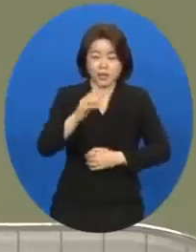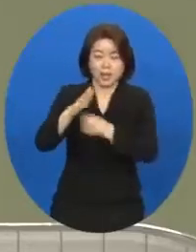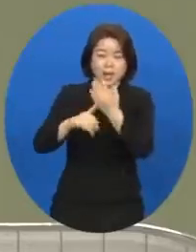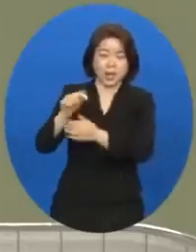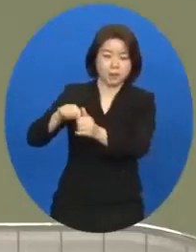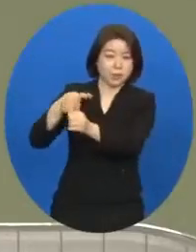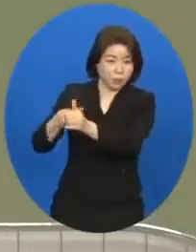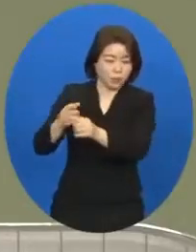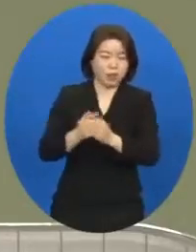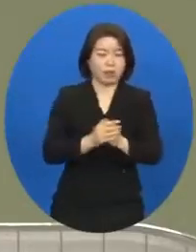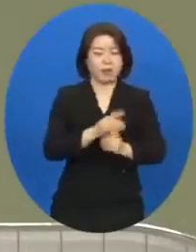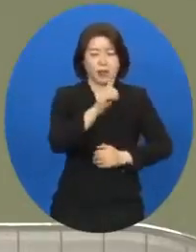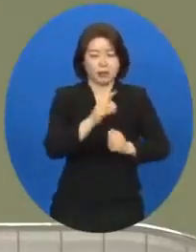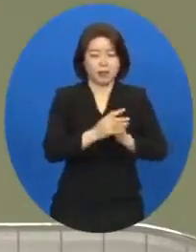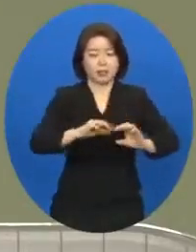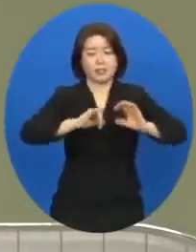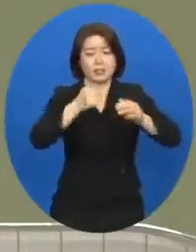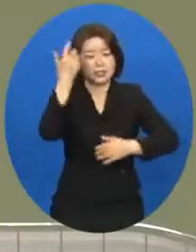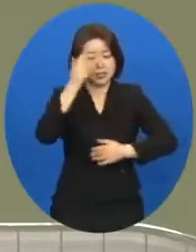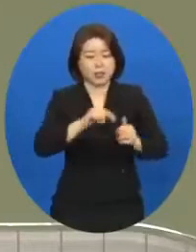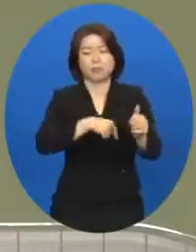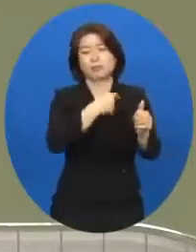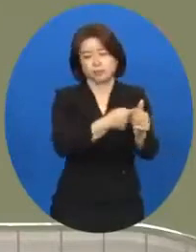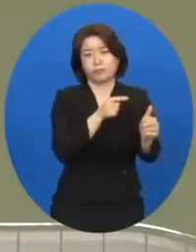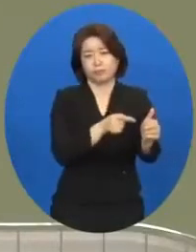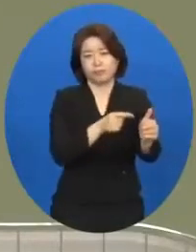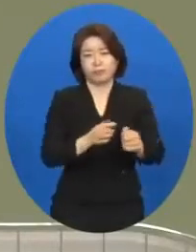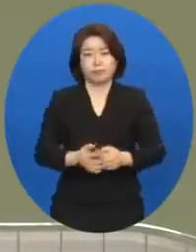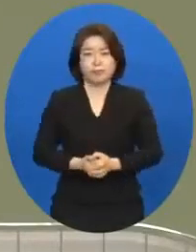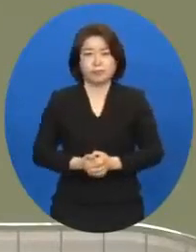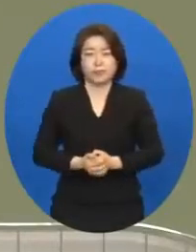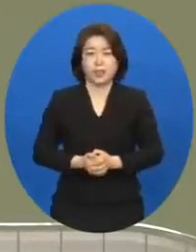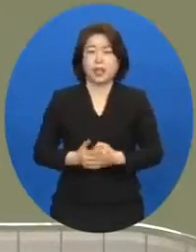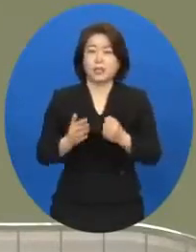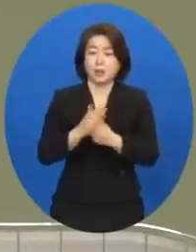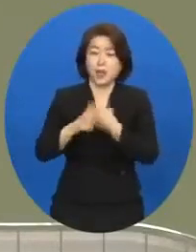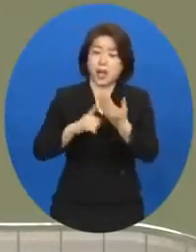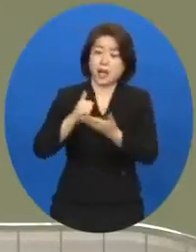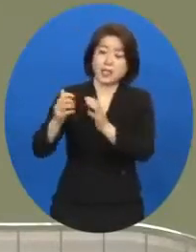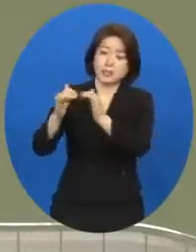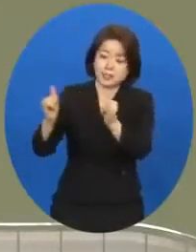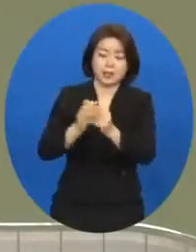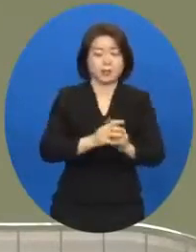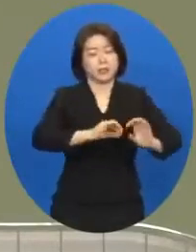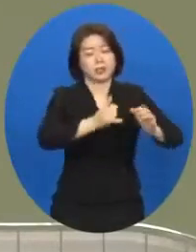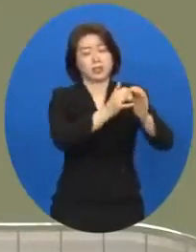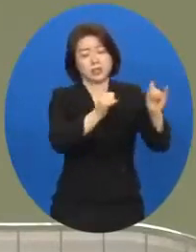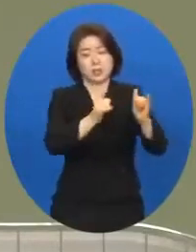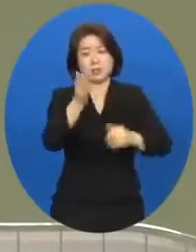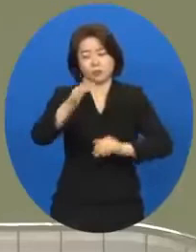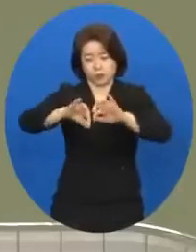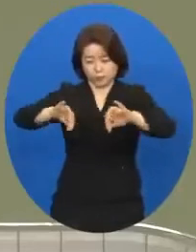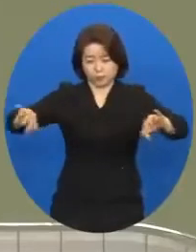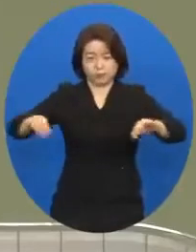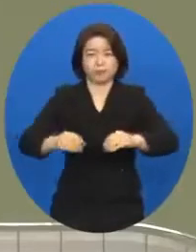영이고 하나는 세상의 영이라고 했습니다. 그래서 하나님의 사람, 세상 사람 이렇게 나뉘는 거죠.